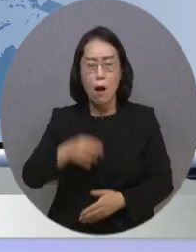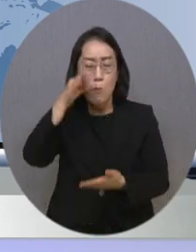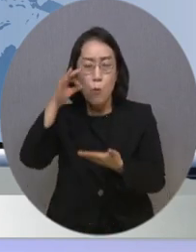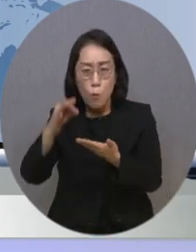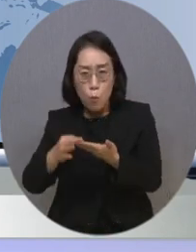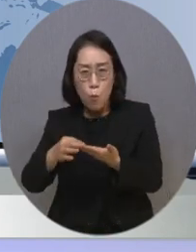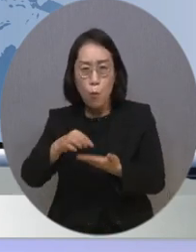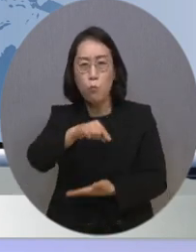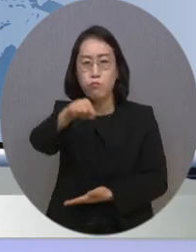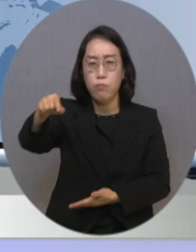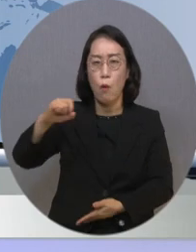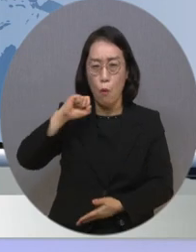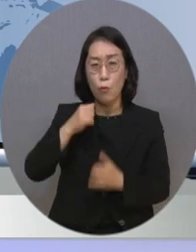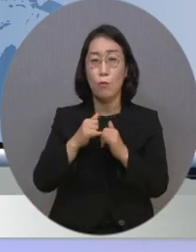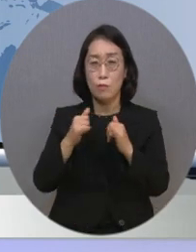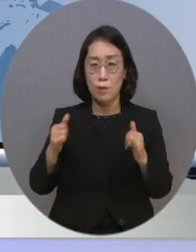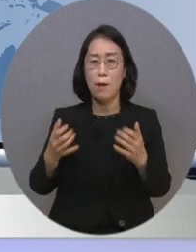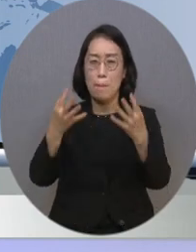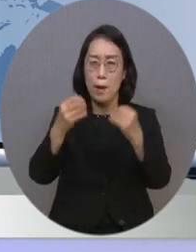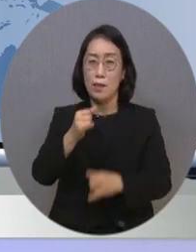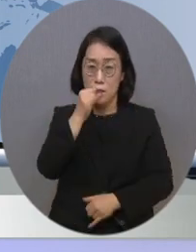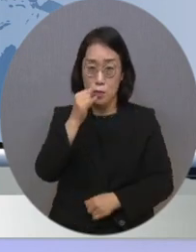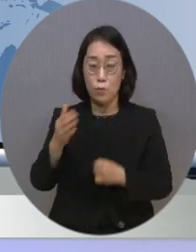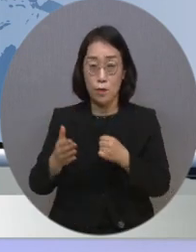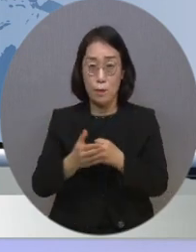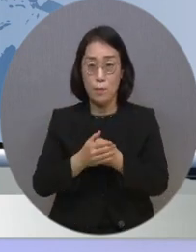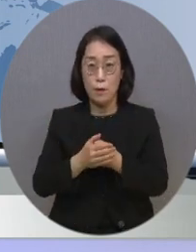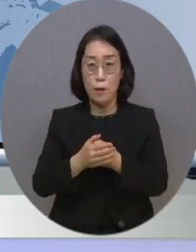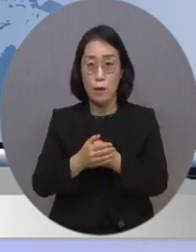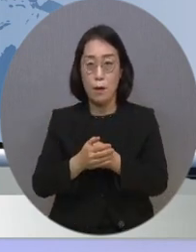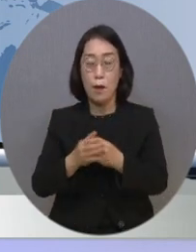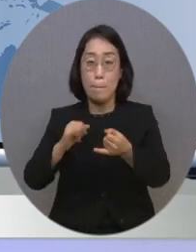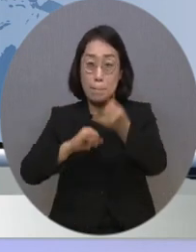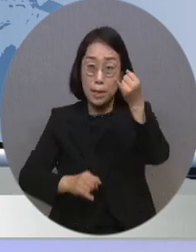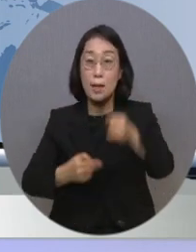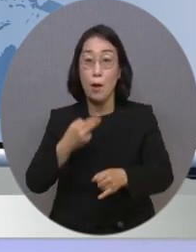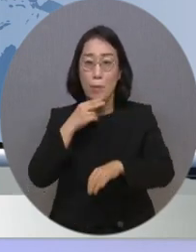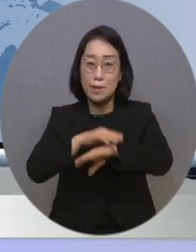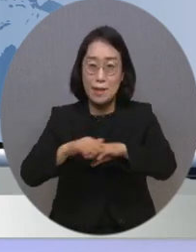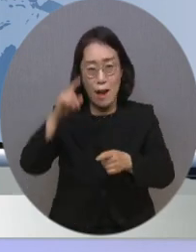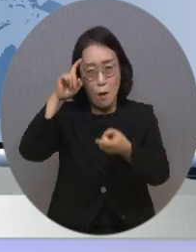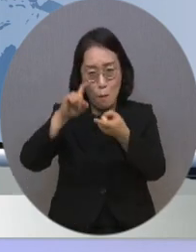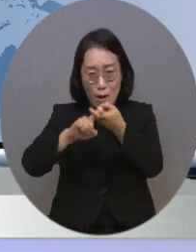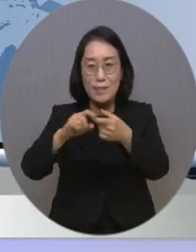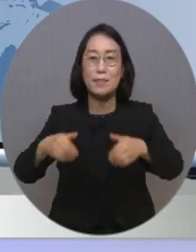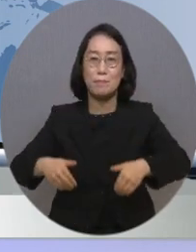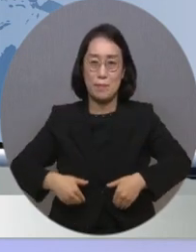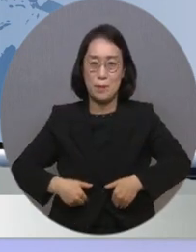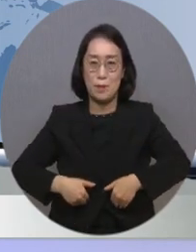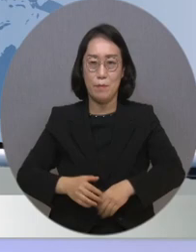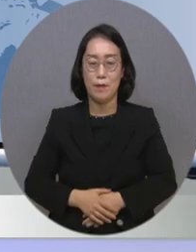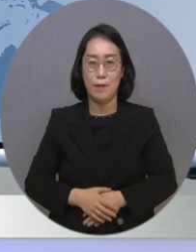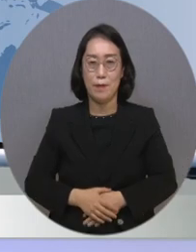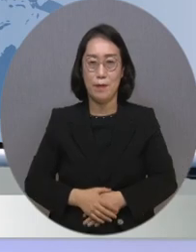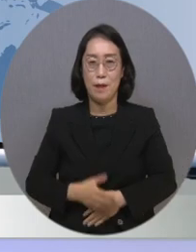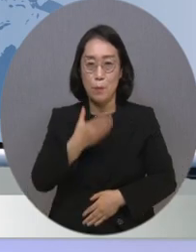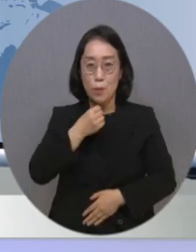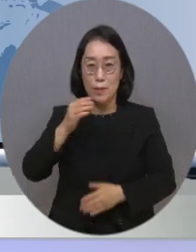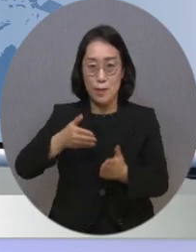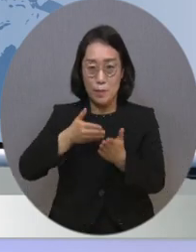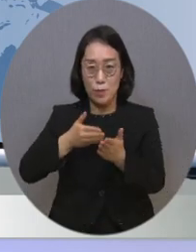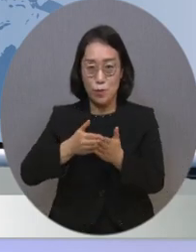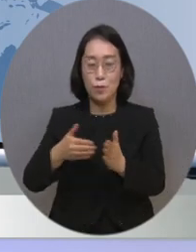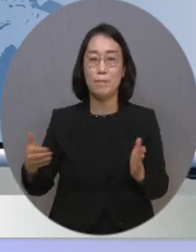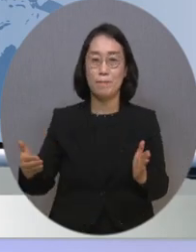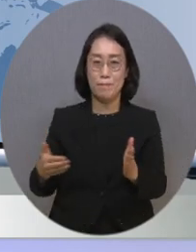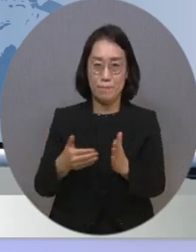사각지대가 남아있는 만큼 약속이 실현될 수 있도록 모두의 관심이 필요한 시점입니다. 이상 복지TV 뉴스